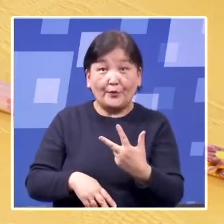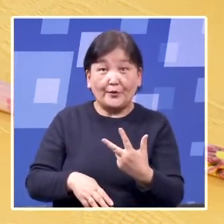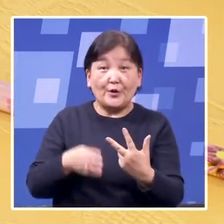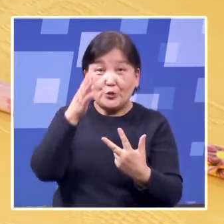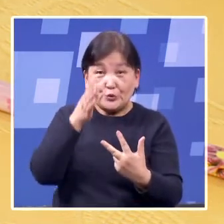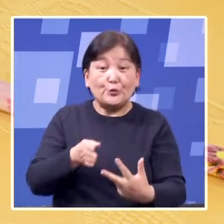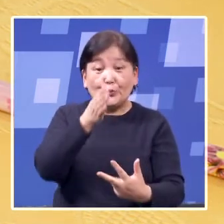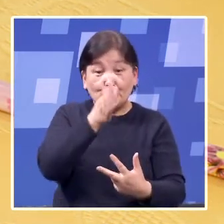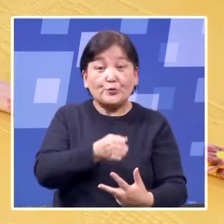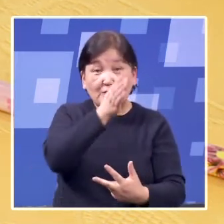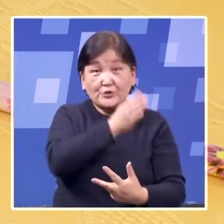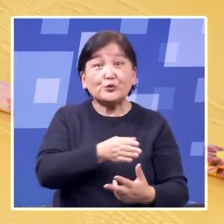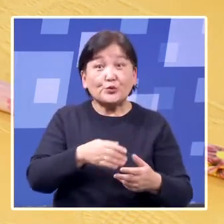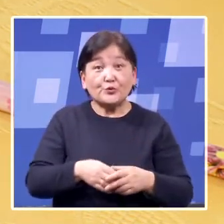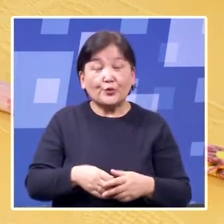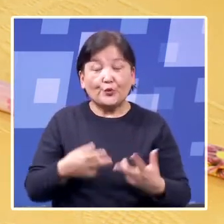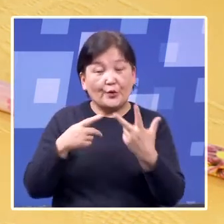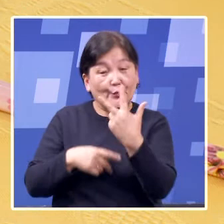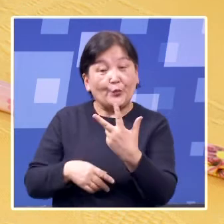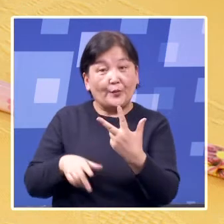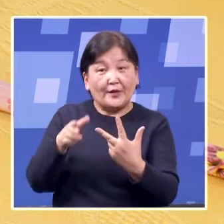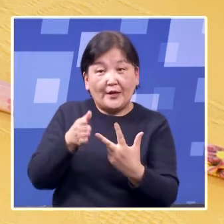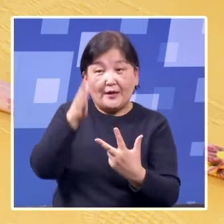Одоо хооронд нь холбоод